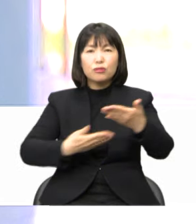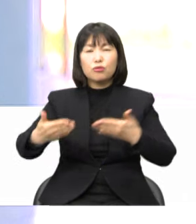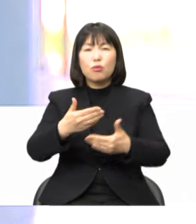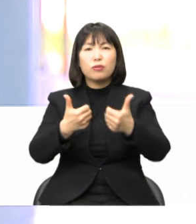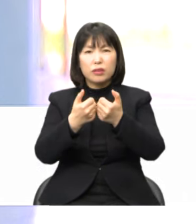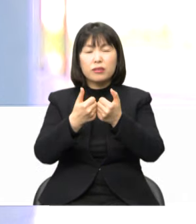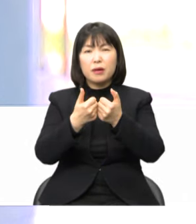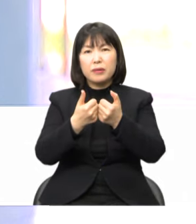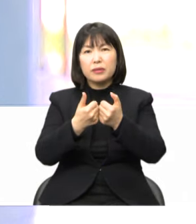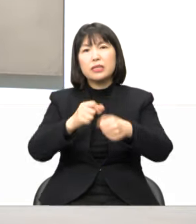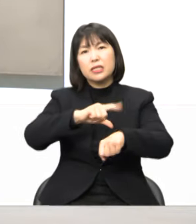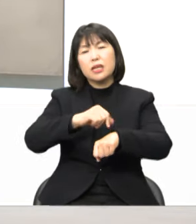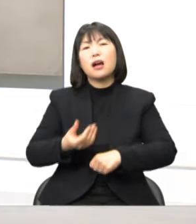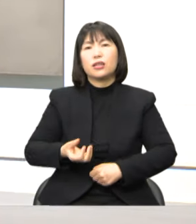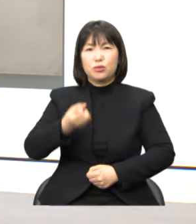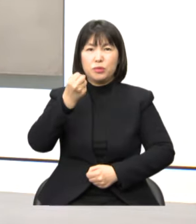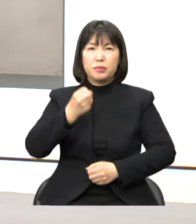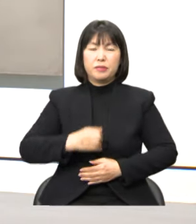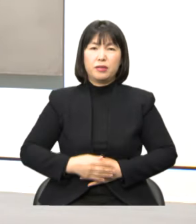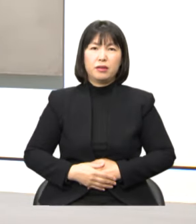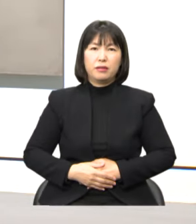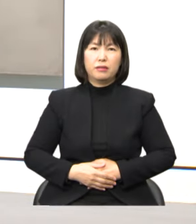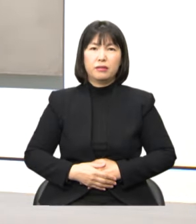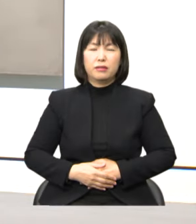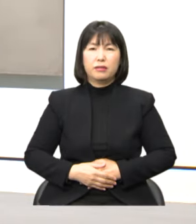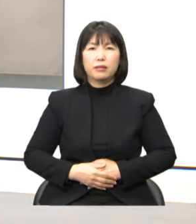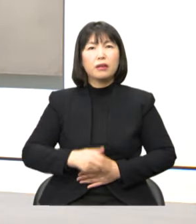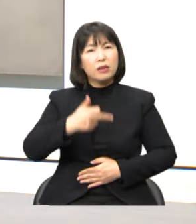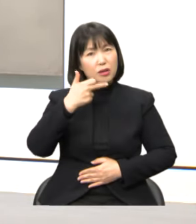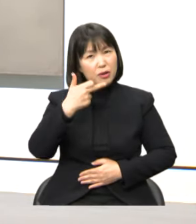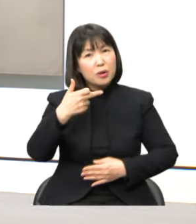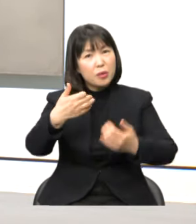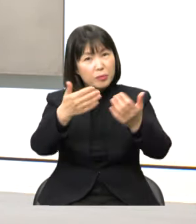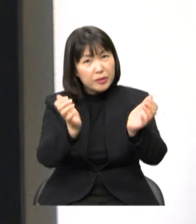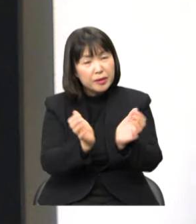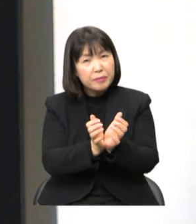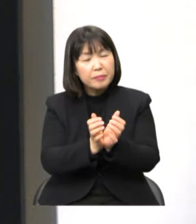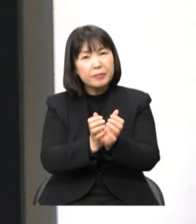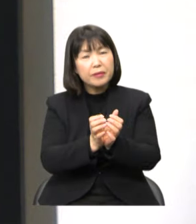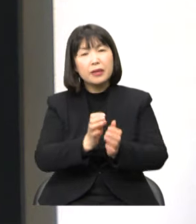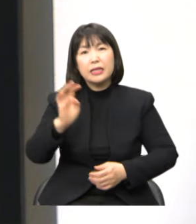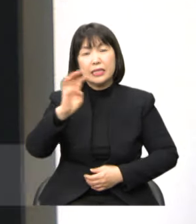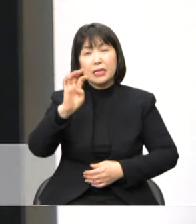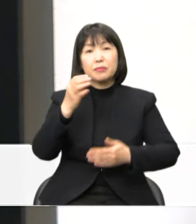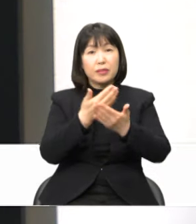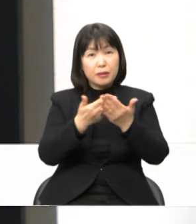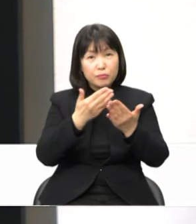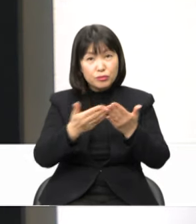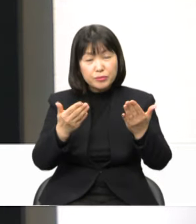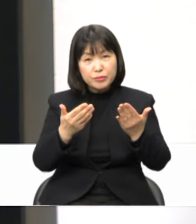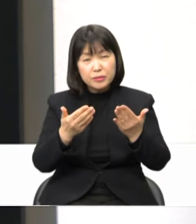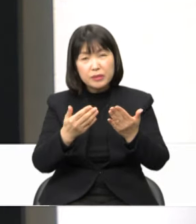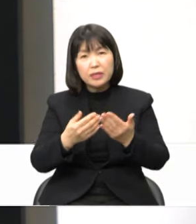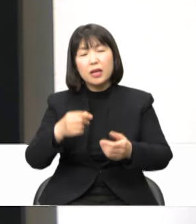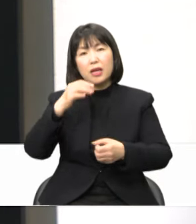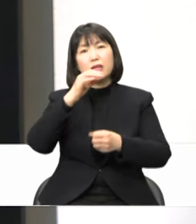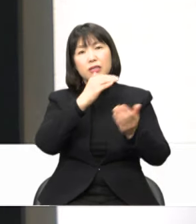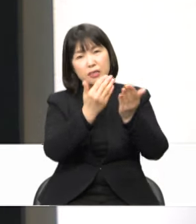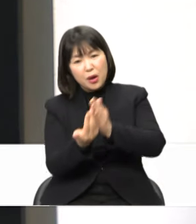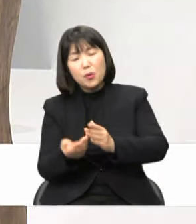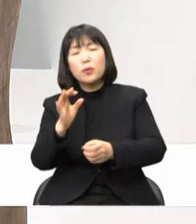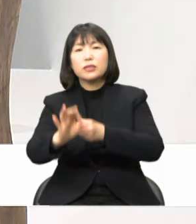가지고자 합니다 17팀 4개의 작품으로 로 세월호 참사 10주기를 추념하는 이번